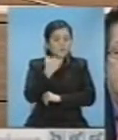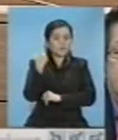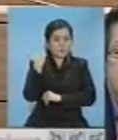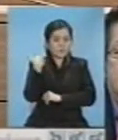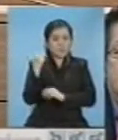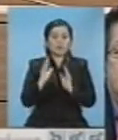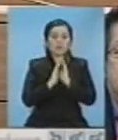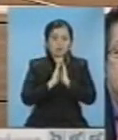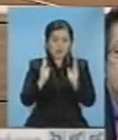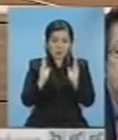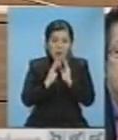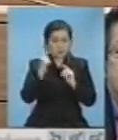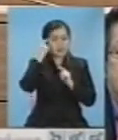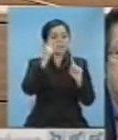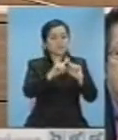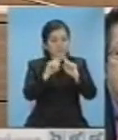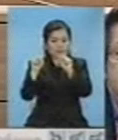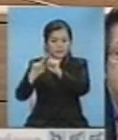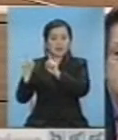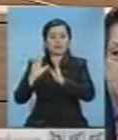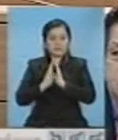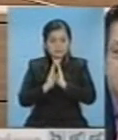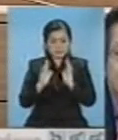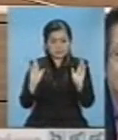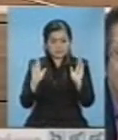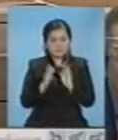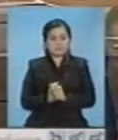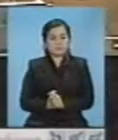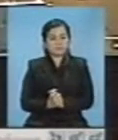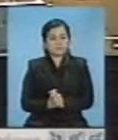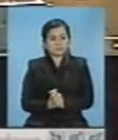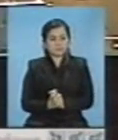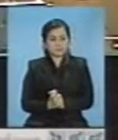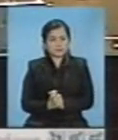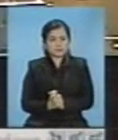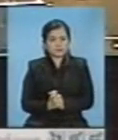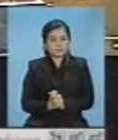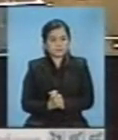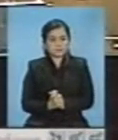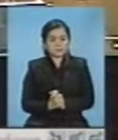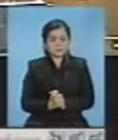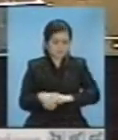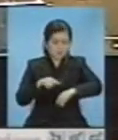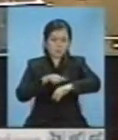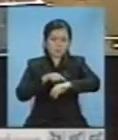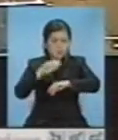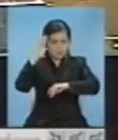อบคุณที่แสดงความเห็นที่แตกต่างครับขอบคุณครับท่านครับ ครับขอบคุณฮะเชิญสมควรบ้างท่าน